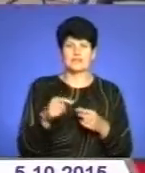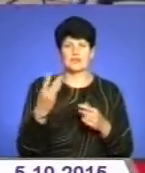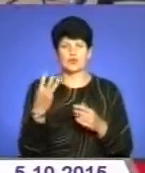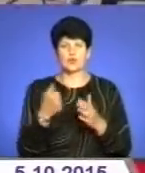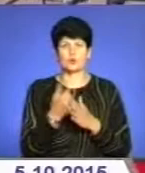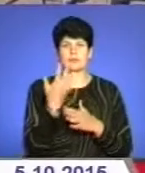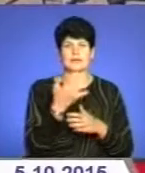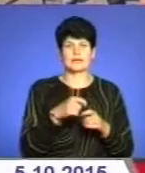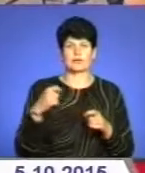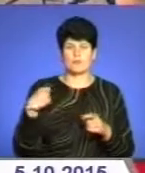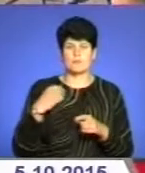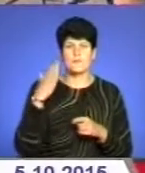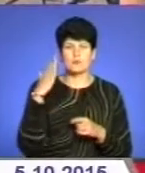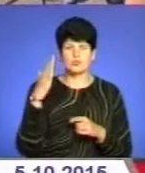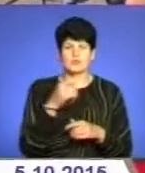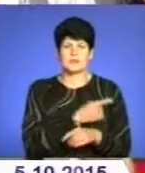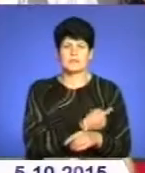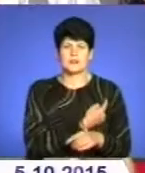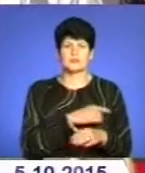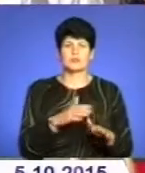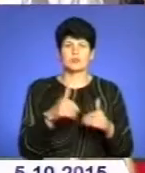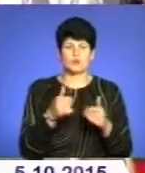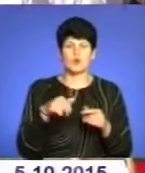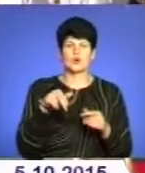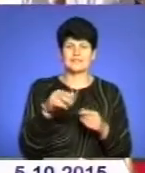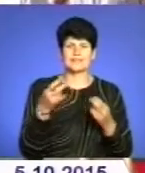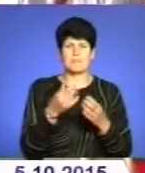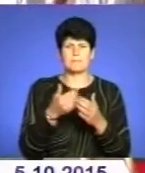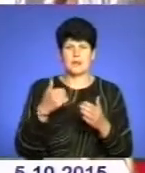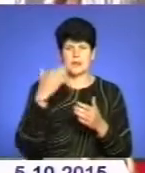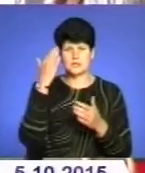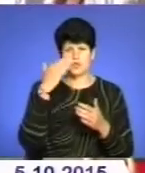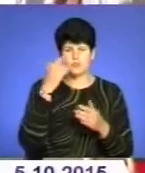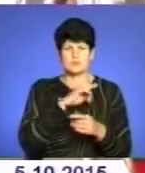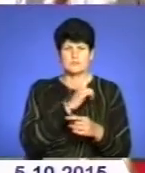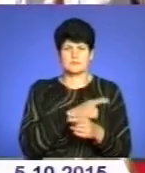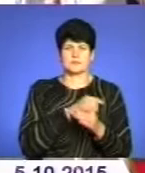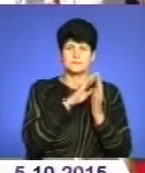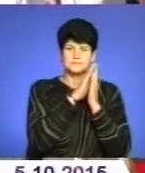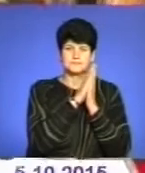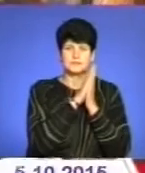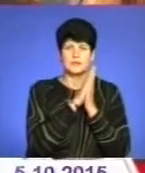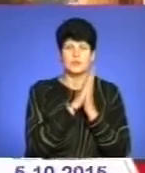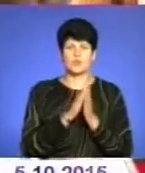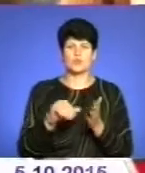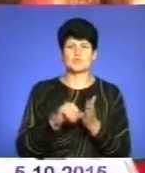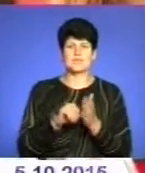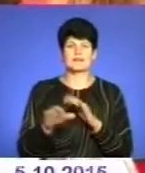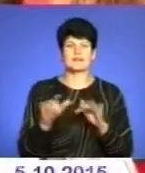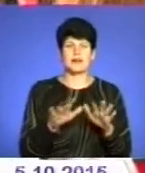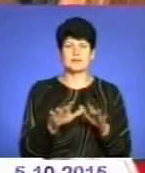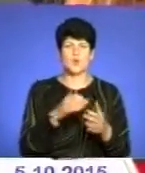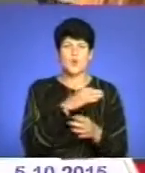3 до 5 кілометрів. Майбутні медики рекомендують, ходити потрібно перед сном, аби міцніше спати. Учасників акції консультують